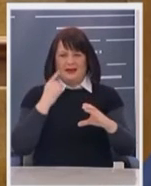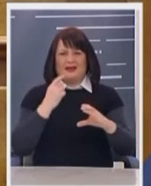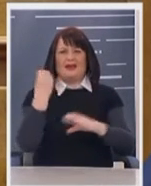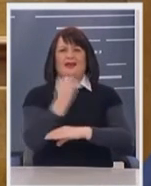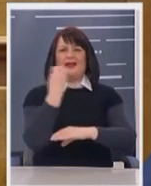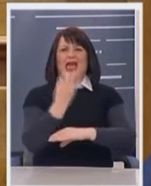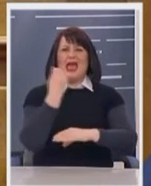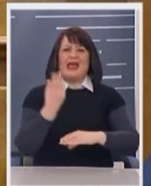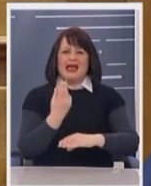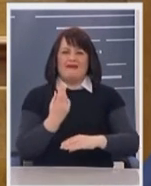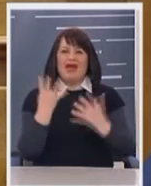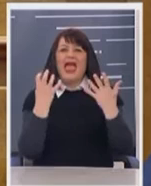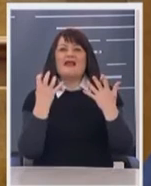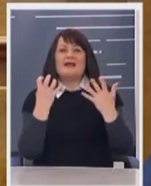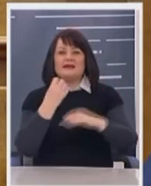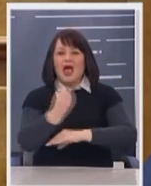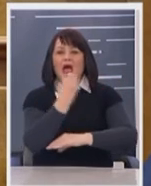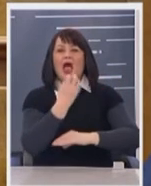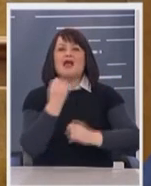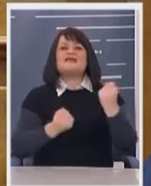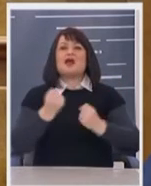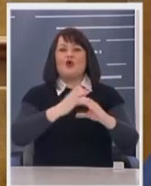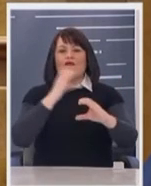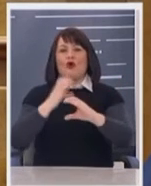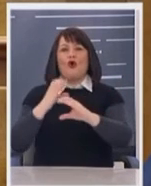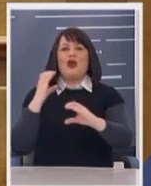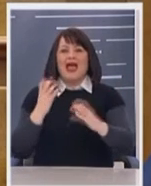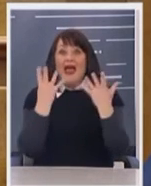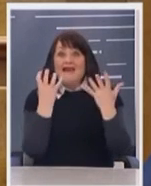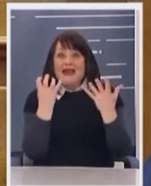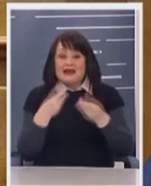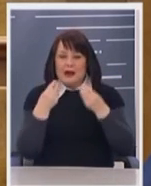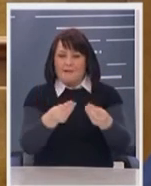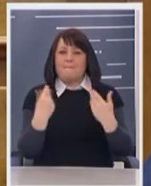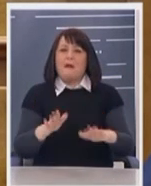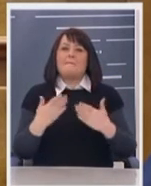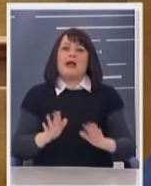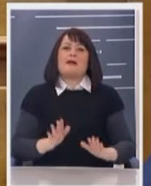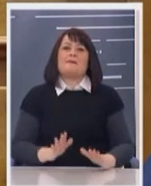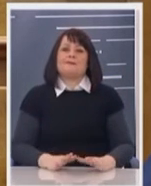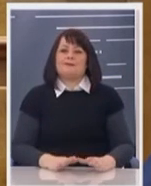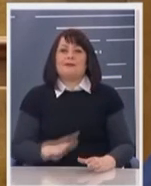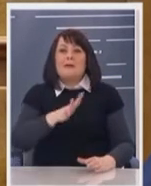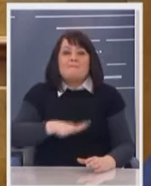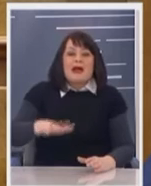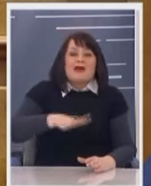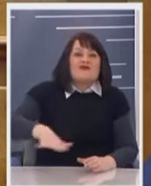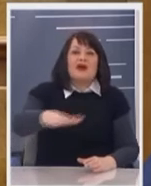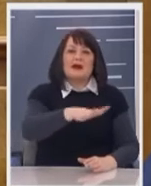Ήδη 90 ασθενοφόρα του ΕΚΑΒ έχουν παραδοθεί στις περιφέρειες της